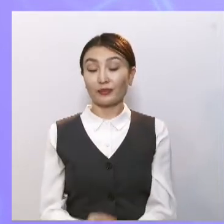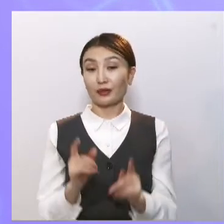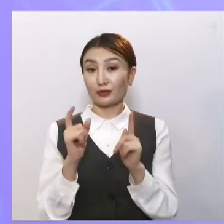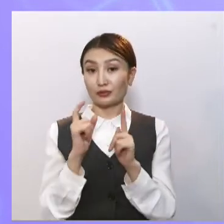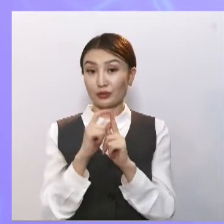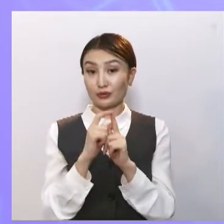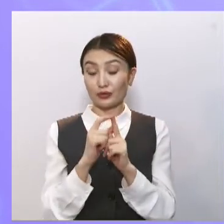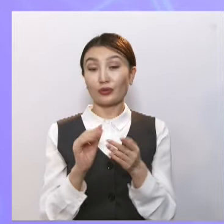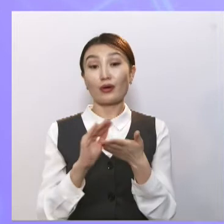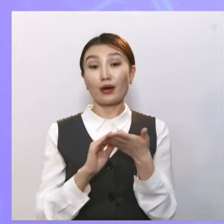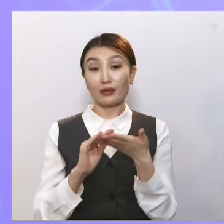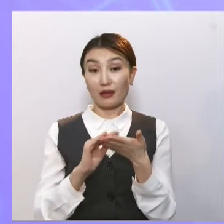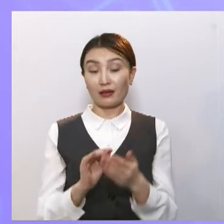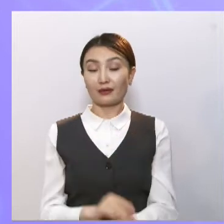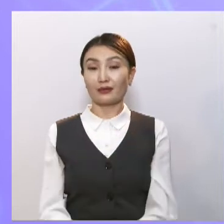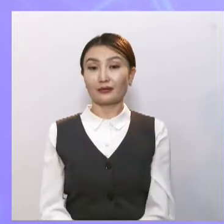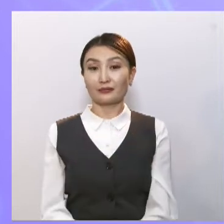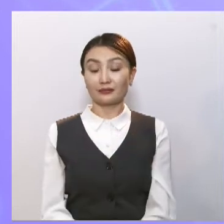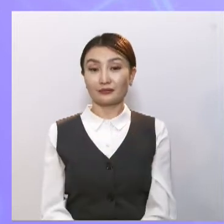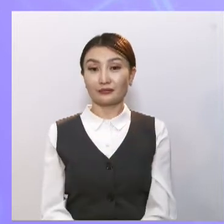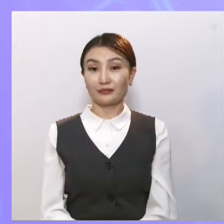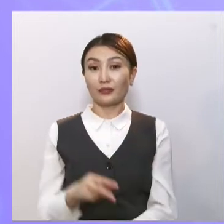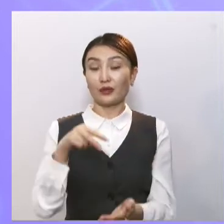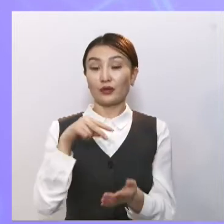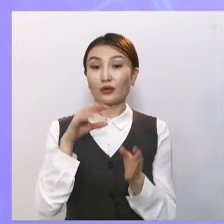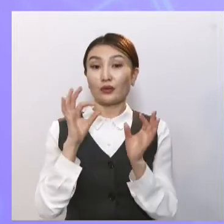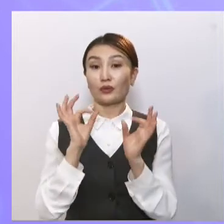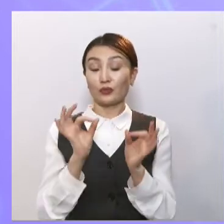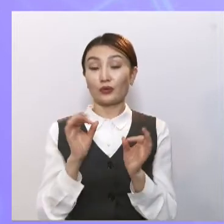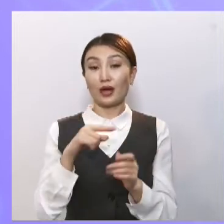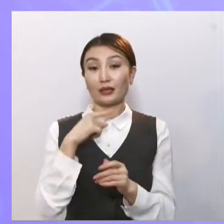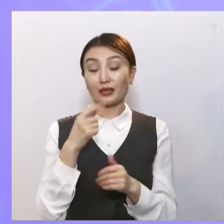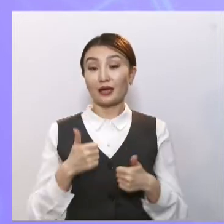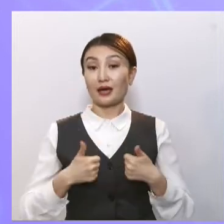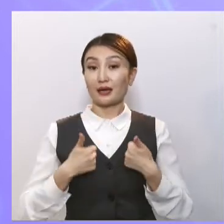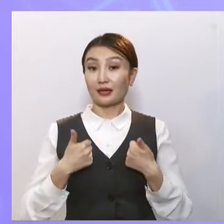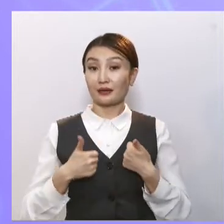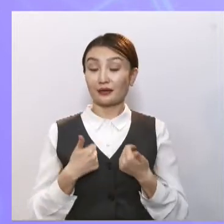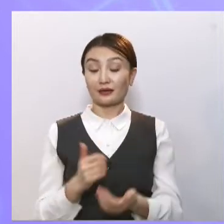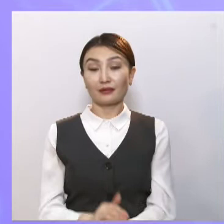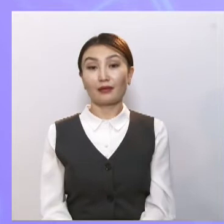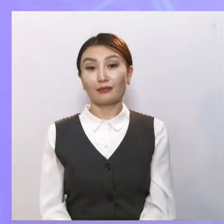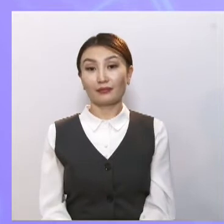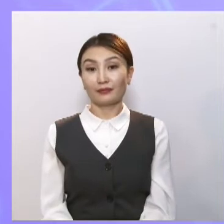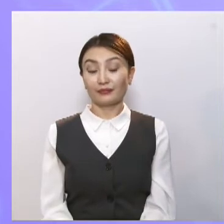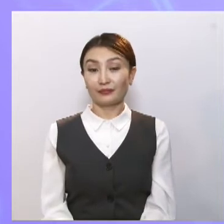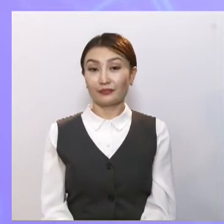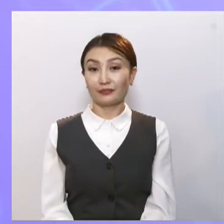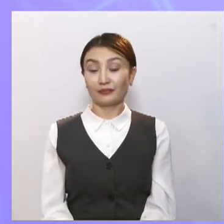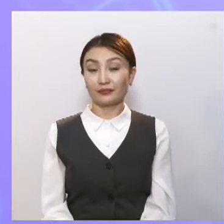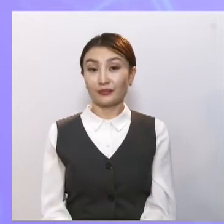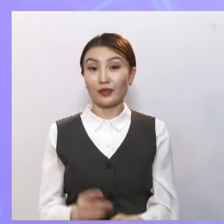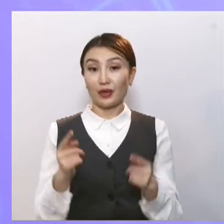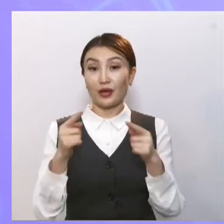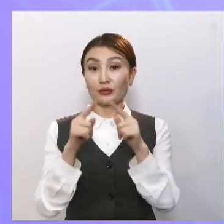Сөздөрдү кайталагыла. Туура айтканга аракет кылгыла.